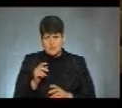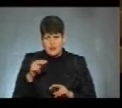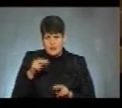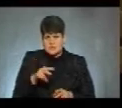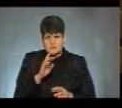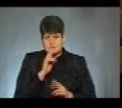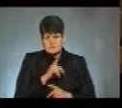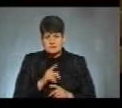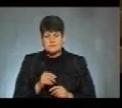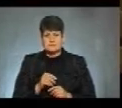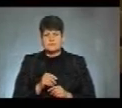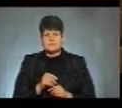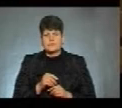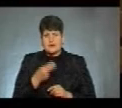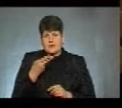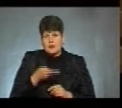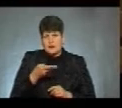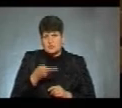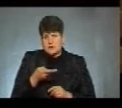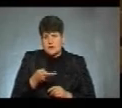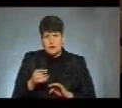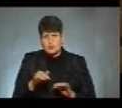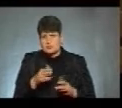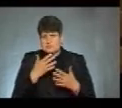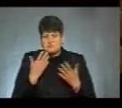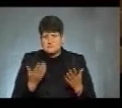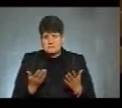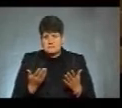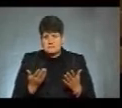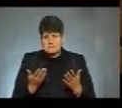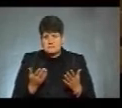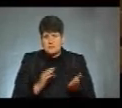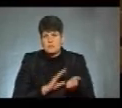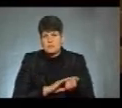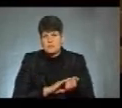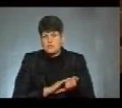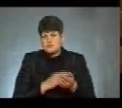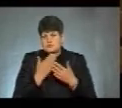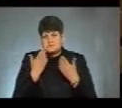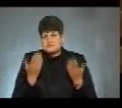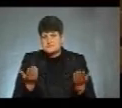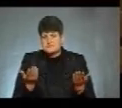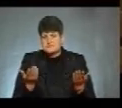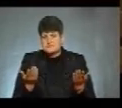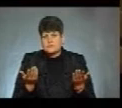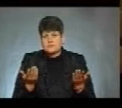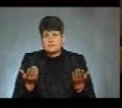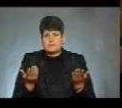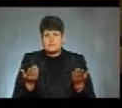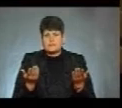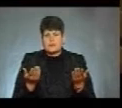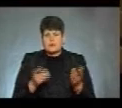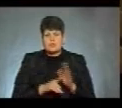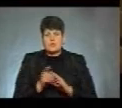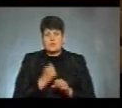До нього. Щось лежить, не рухається, що пульсу на даний момент не було. Почали штучне